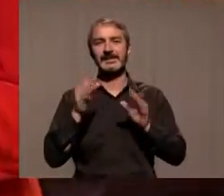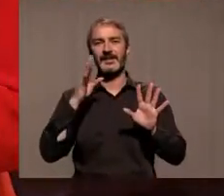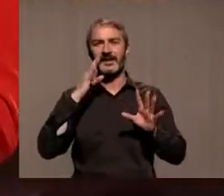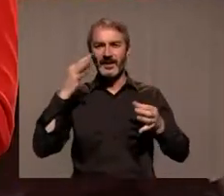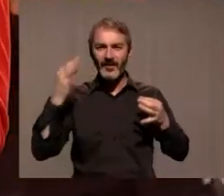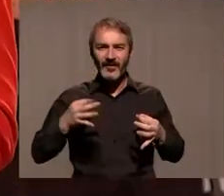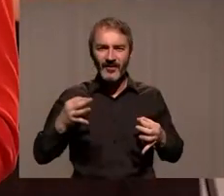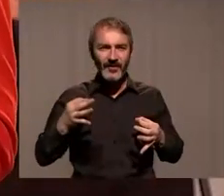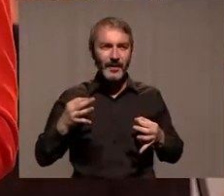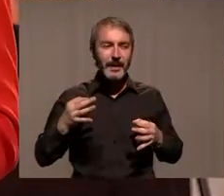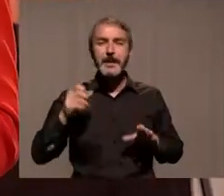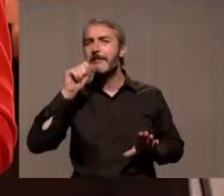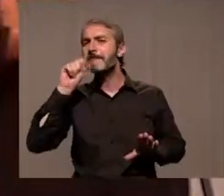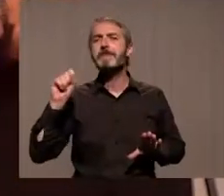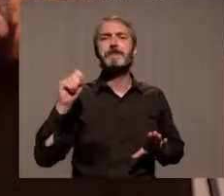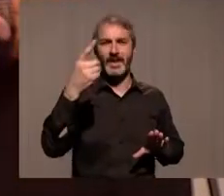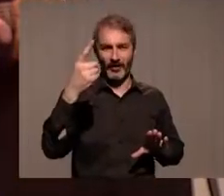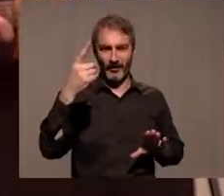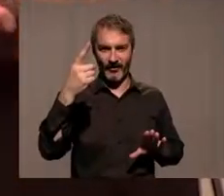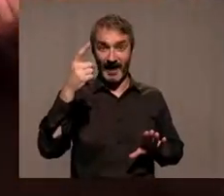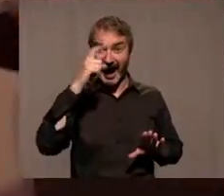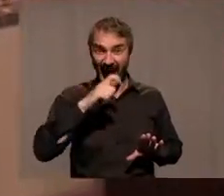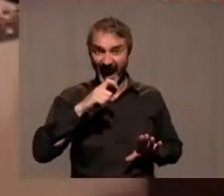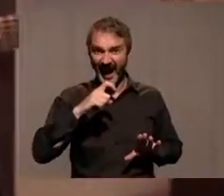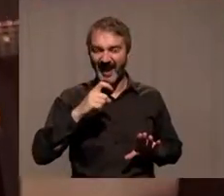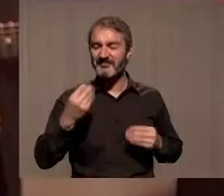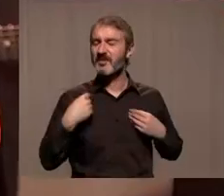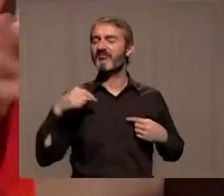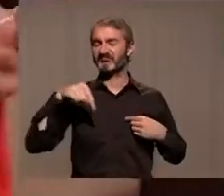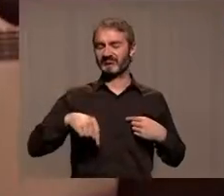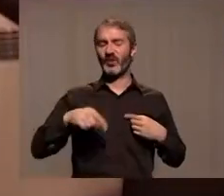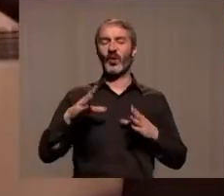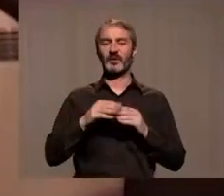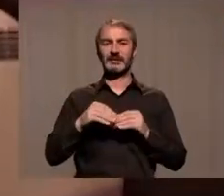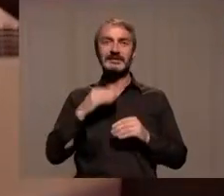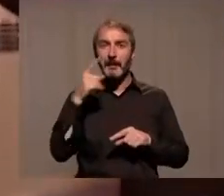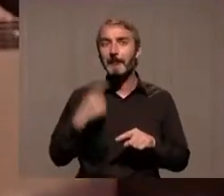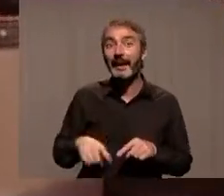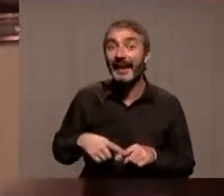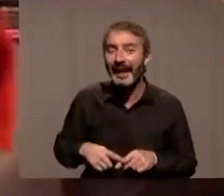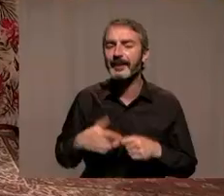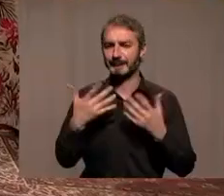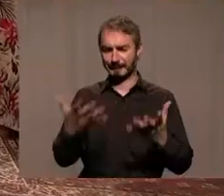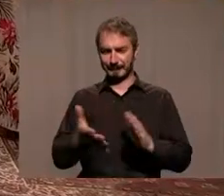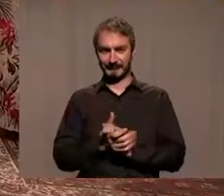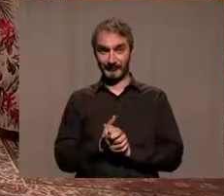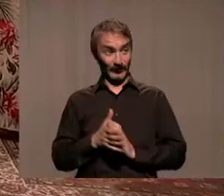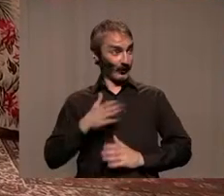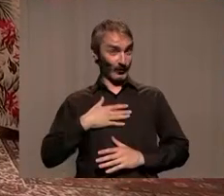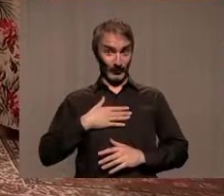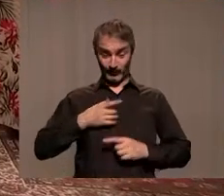realment és el millor any que haurem viscut a la universitat. Saps per què? Sabeu per què? Perquè jo pensava,